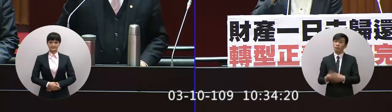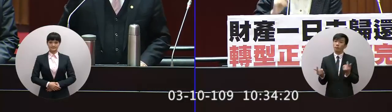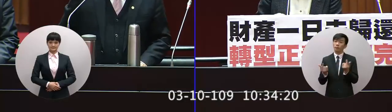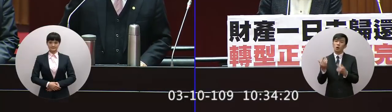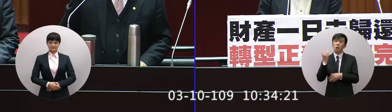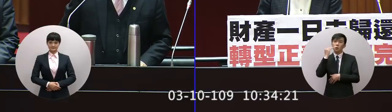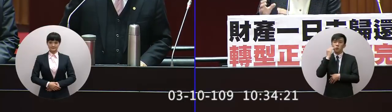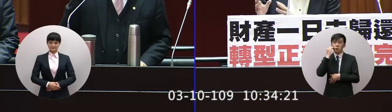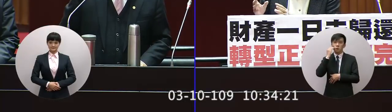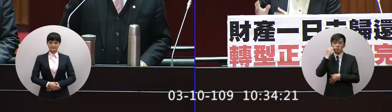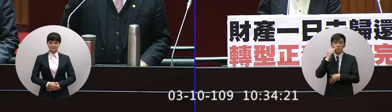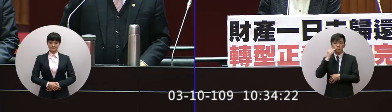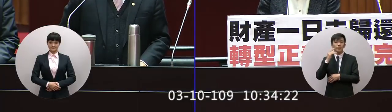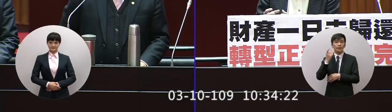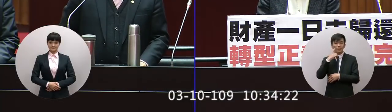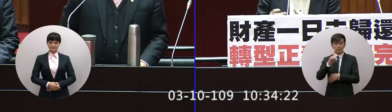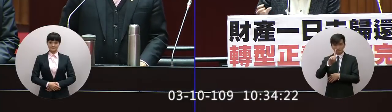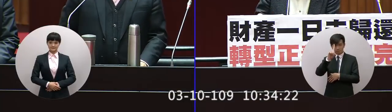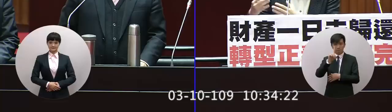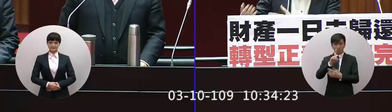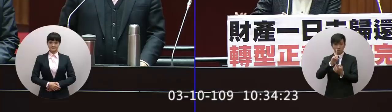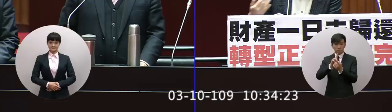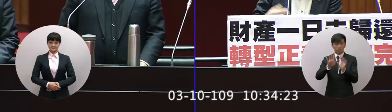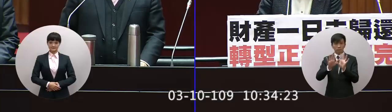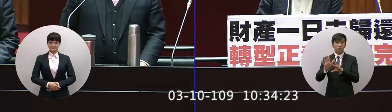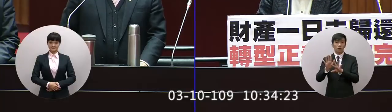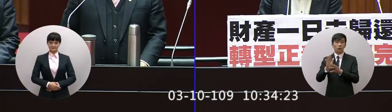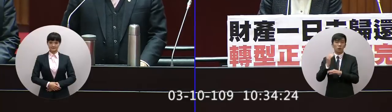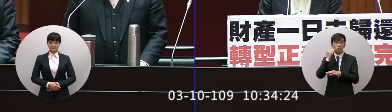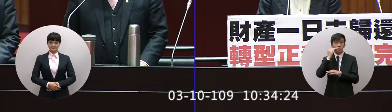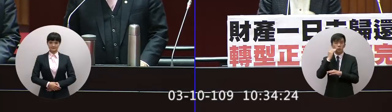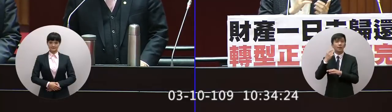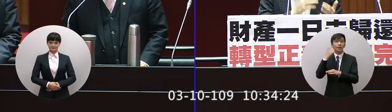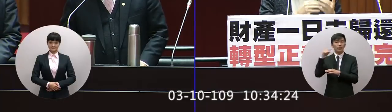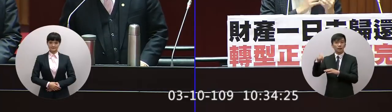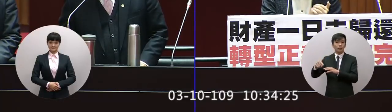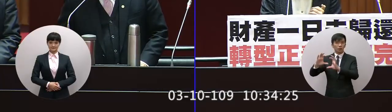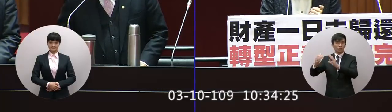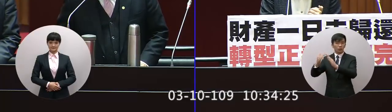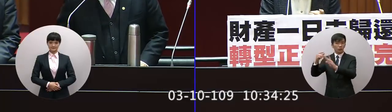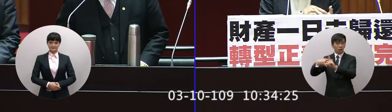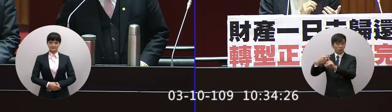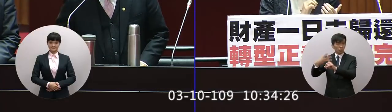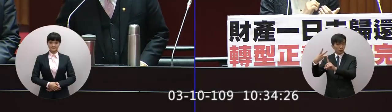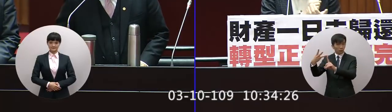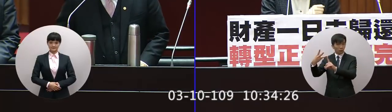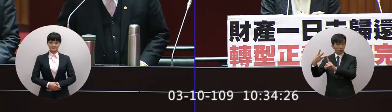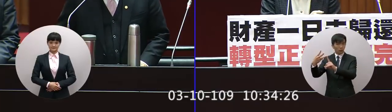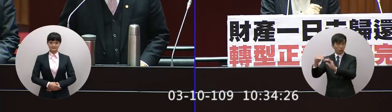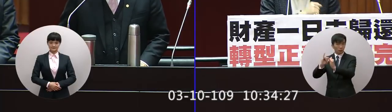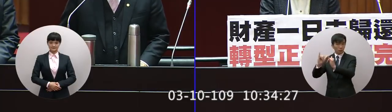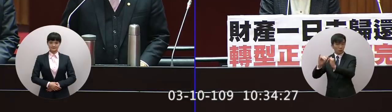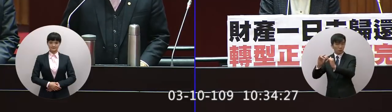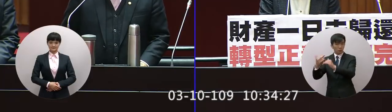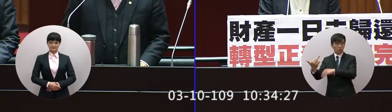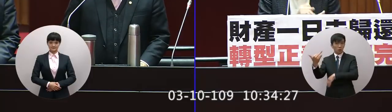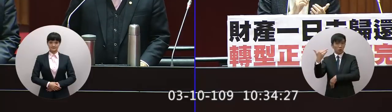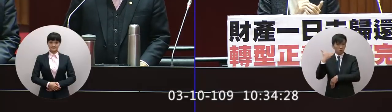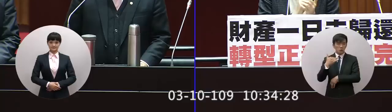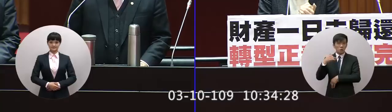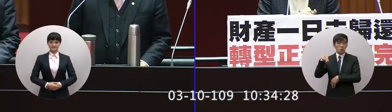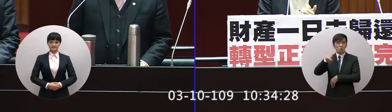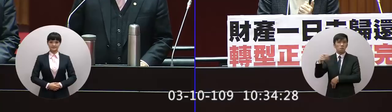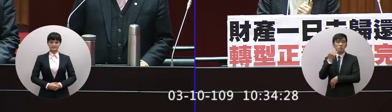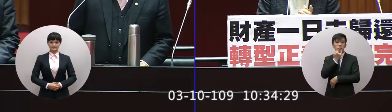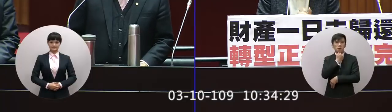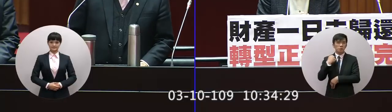比较糟糕的状况，就假设如果从三级警示区返国的国人有一定的比例是有染疫的，那